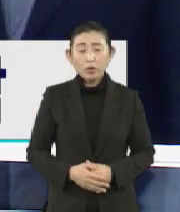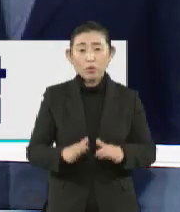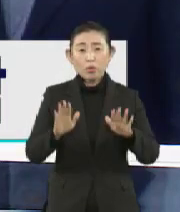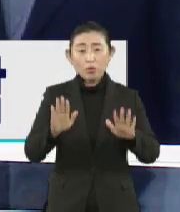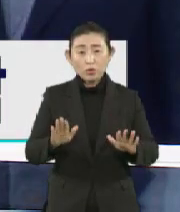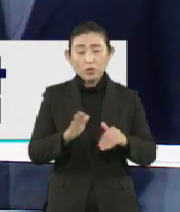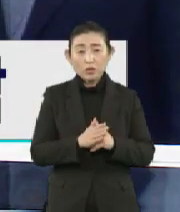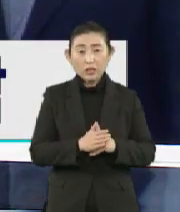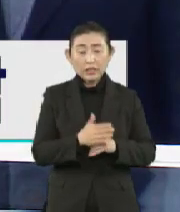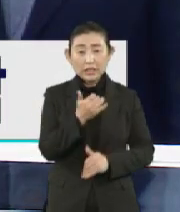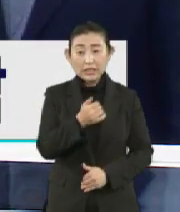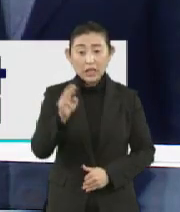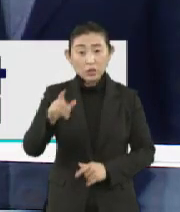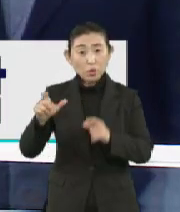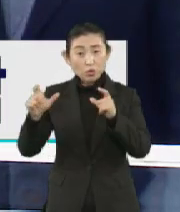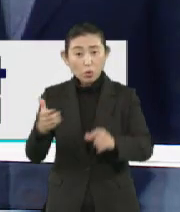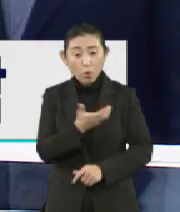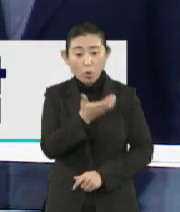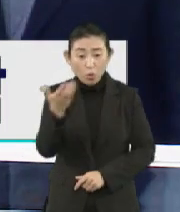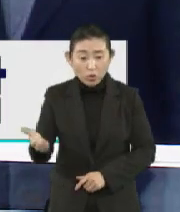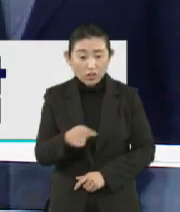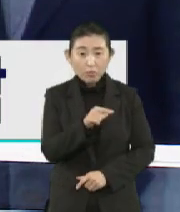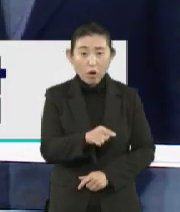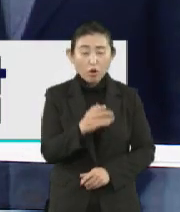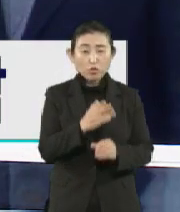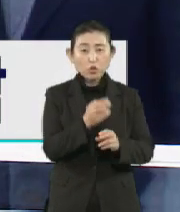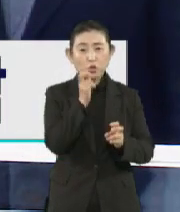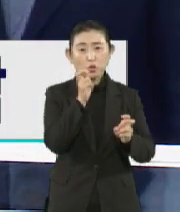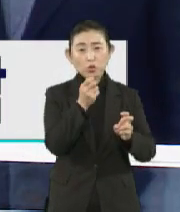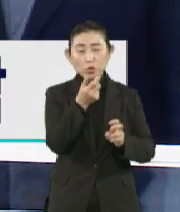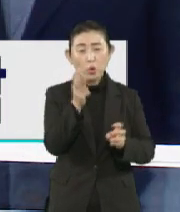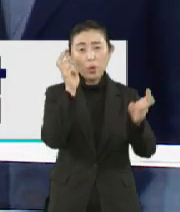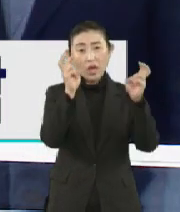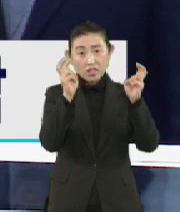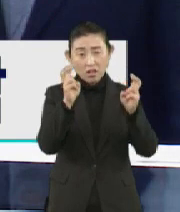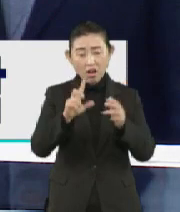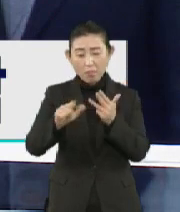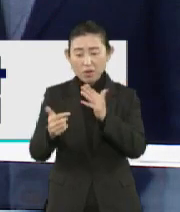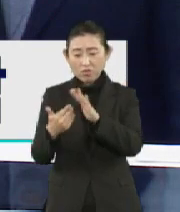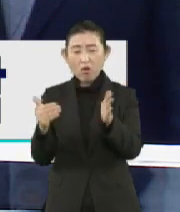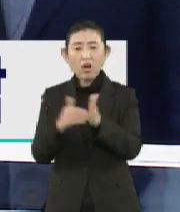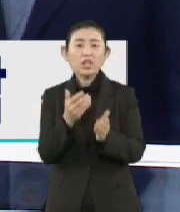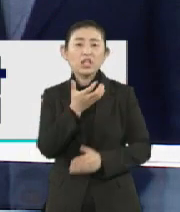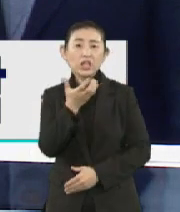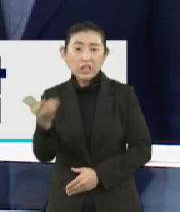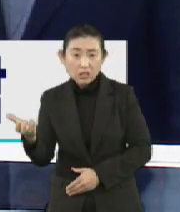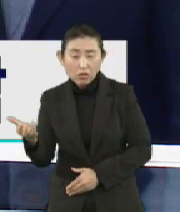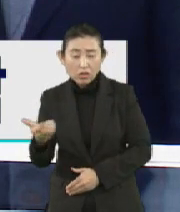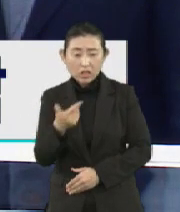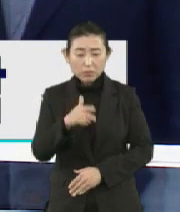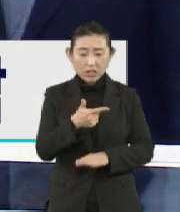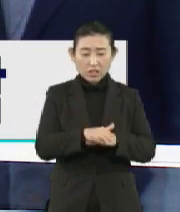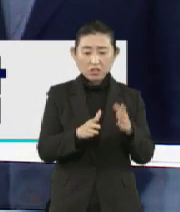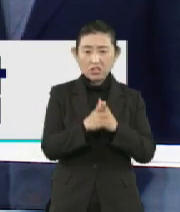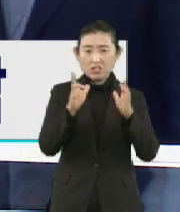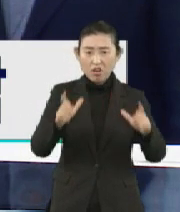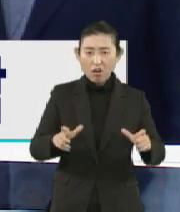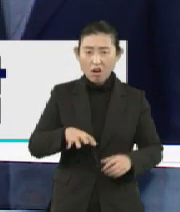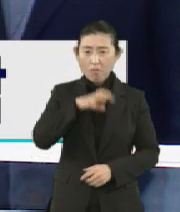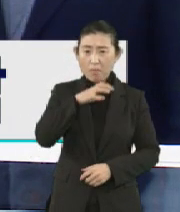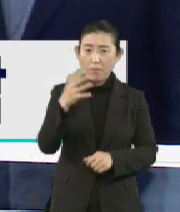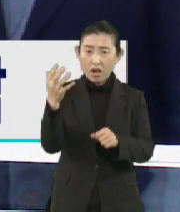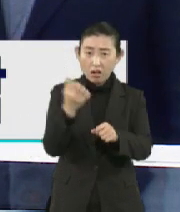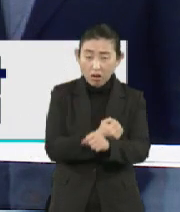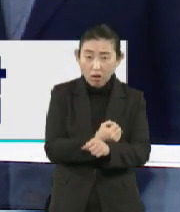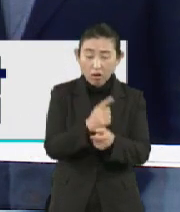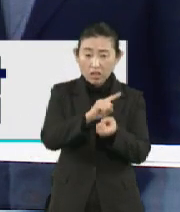오는 8월까지 세종으로 옮기는 중소벤처기업부 이전을 놓고 대전 지역의 반발이 여전히 큰 가운데 중기부를